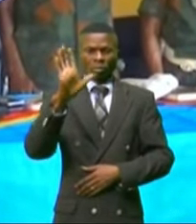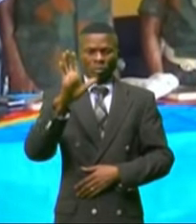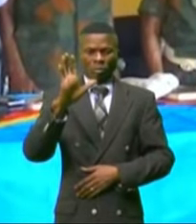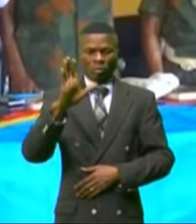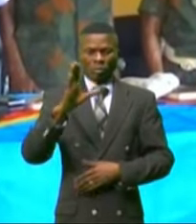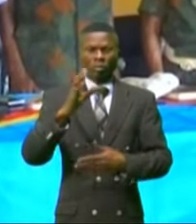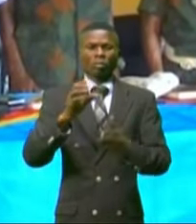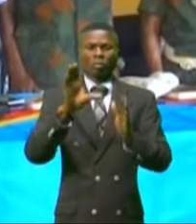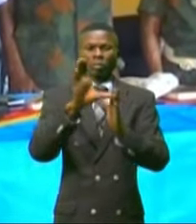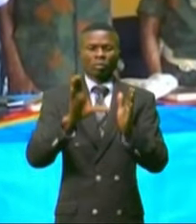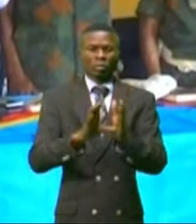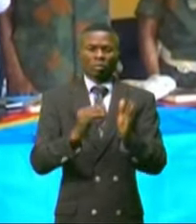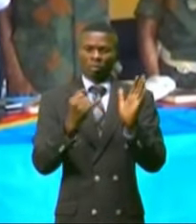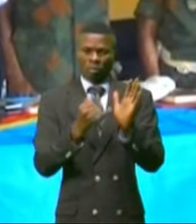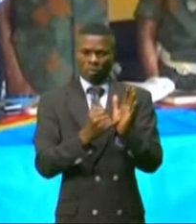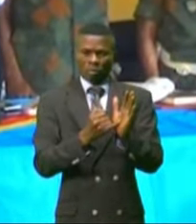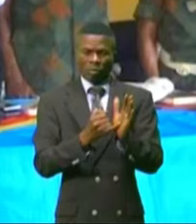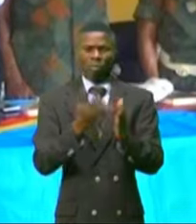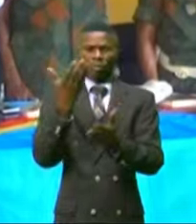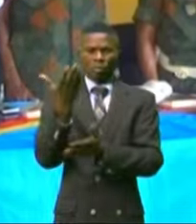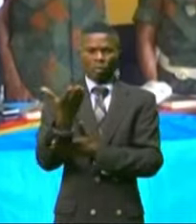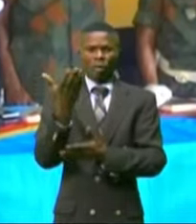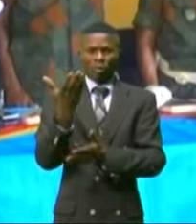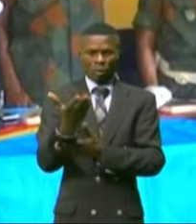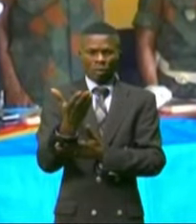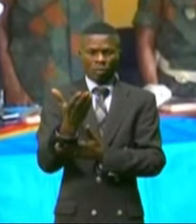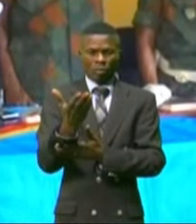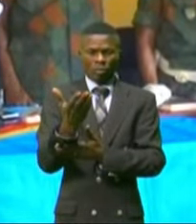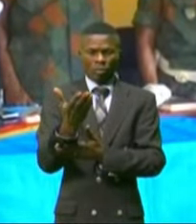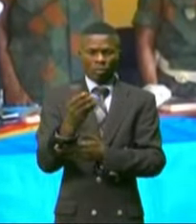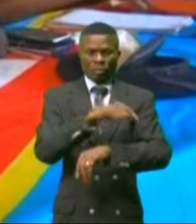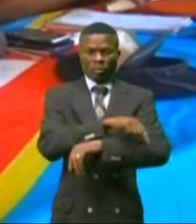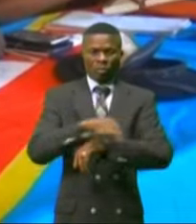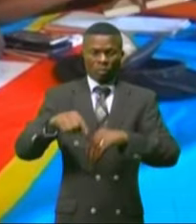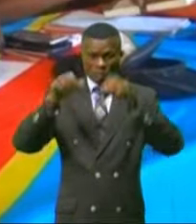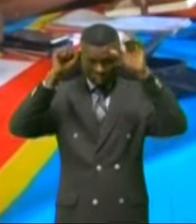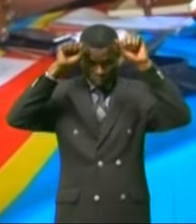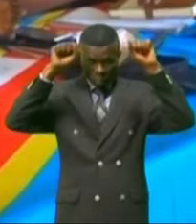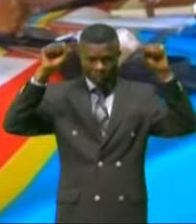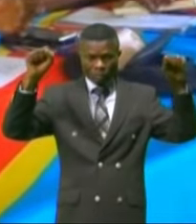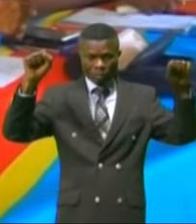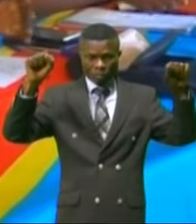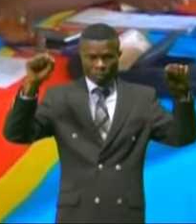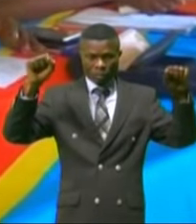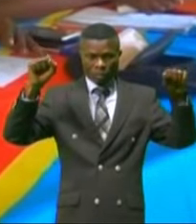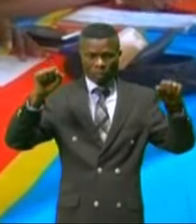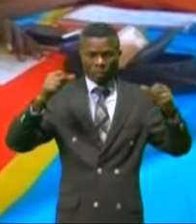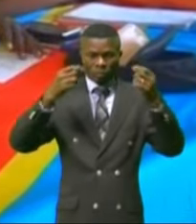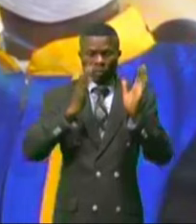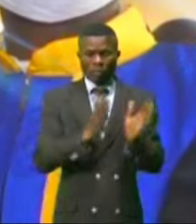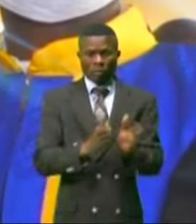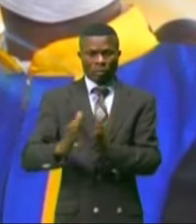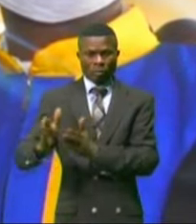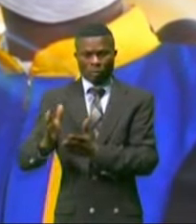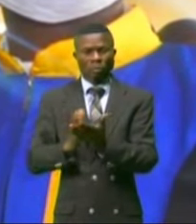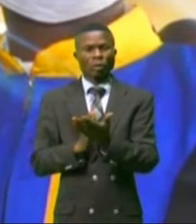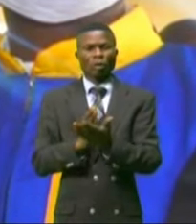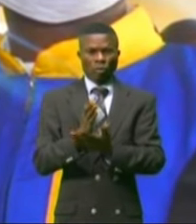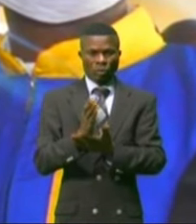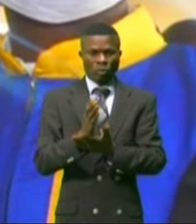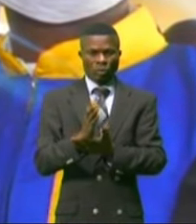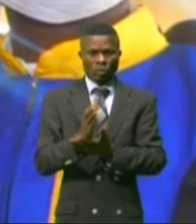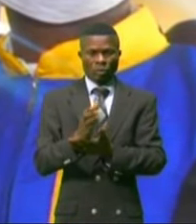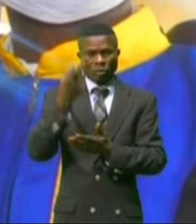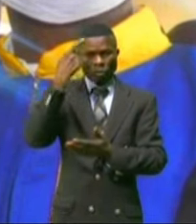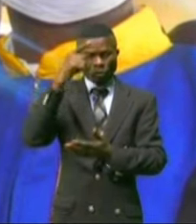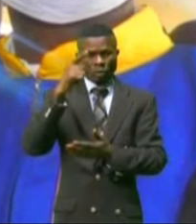susocité. Recommande à l'administration pénitentiaire de prendre les dispositions utiles pour